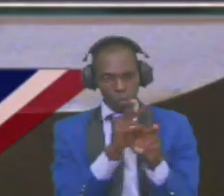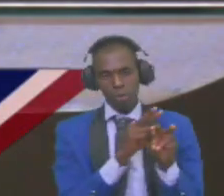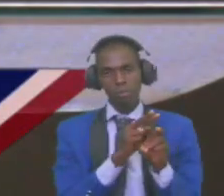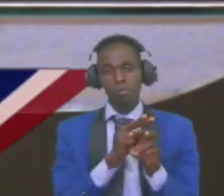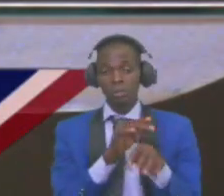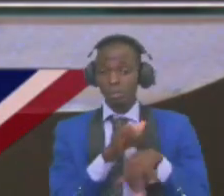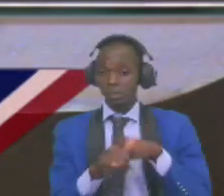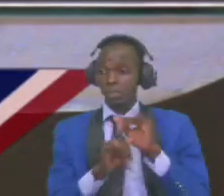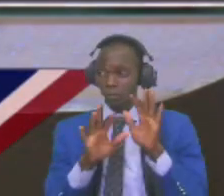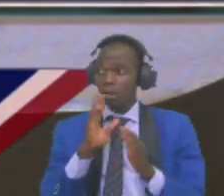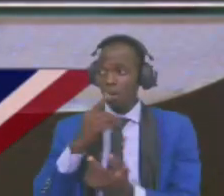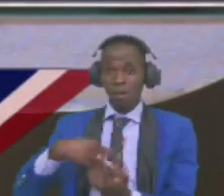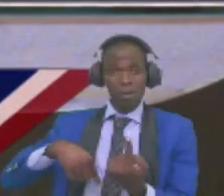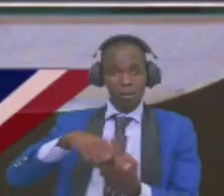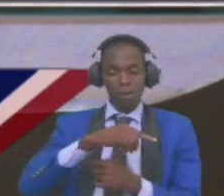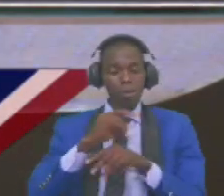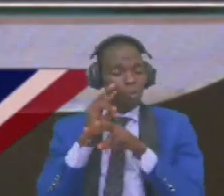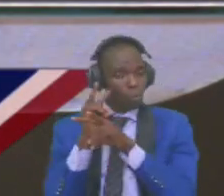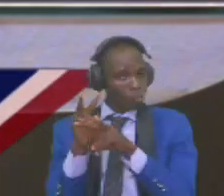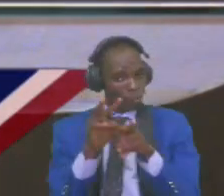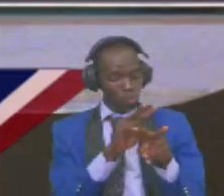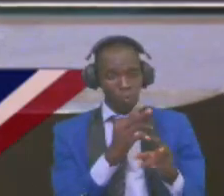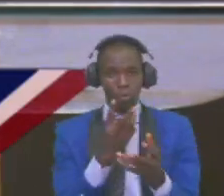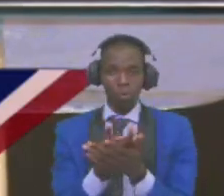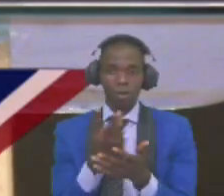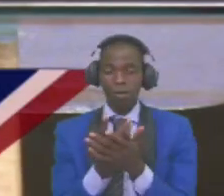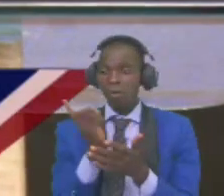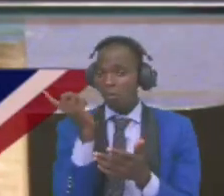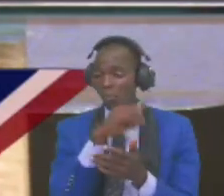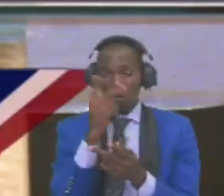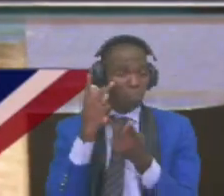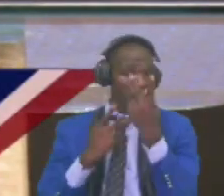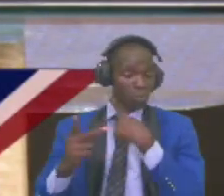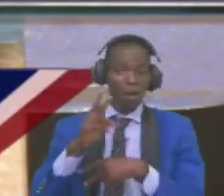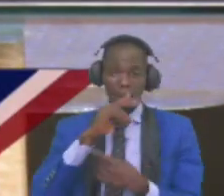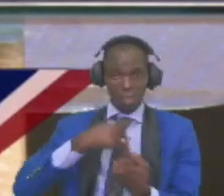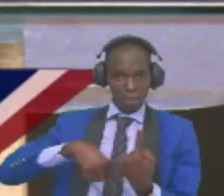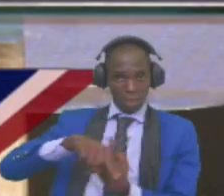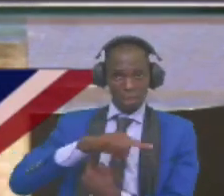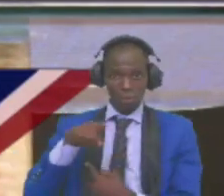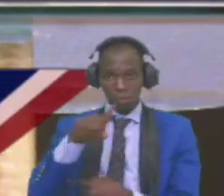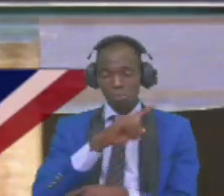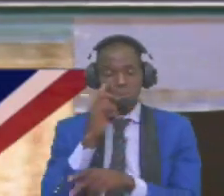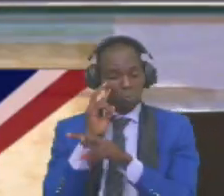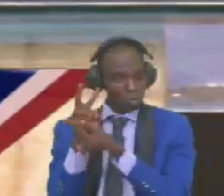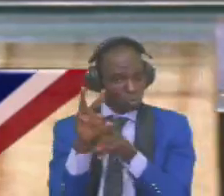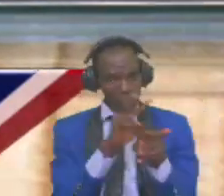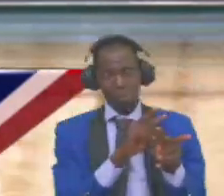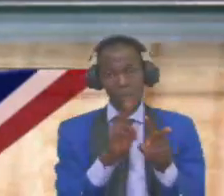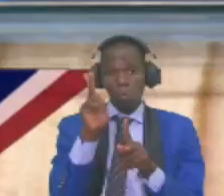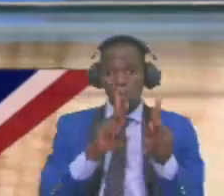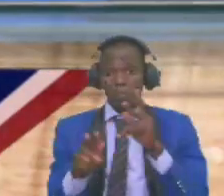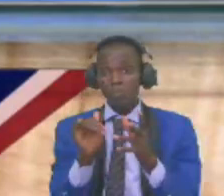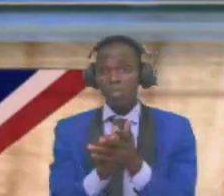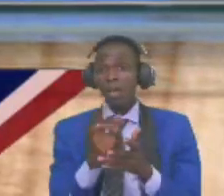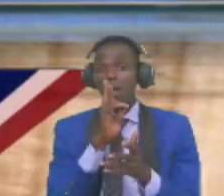il ya des séducteurs veillée le faut pour fait son taf veiller et à les gens